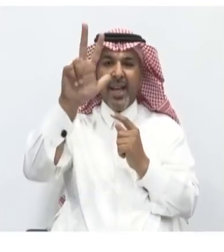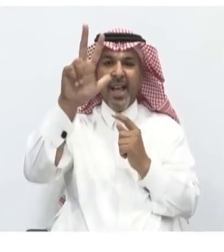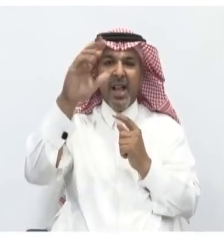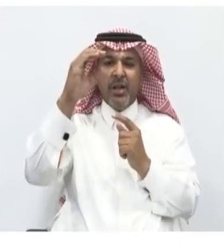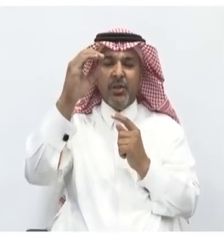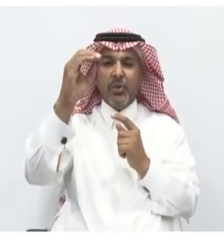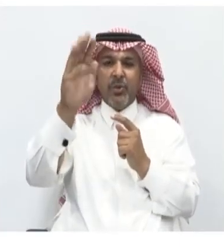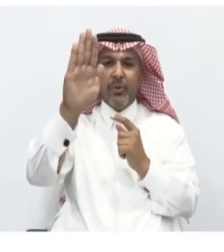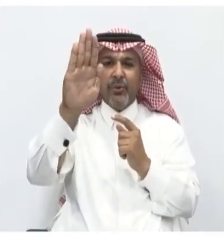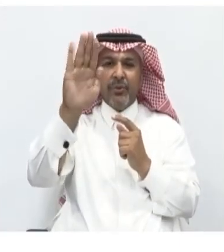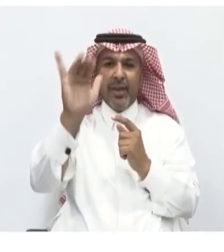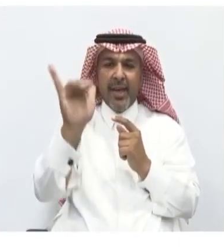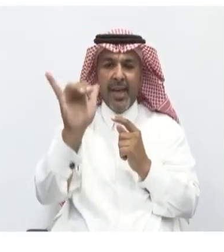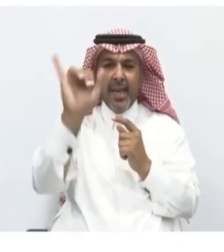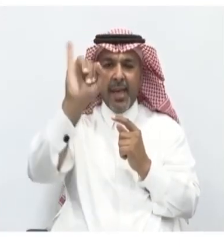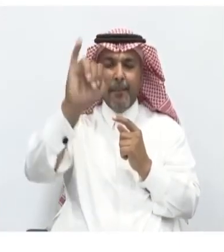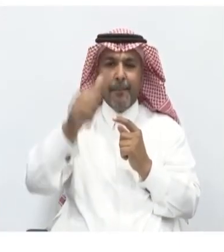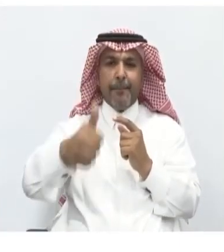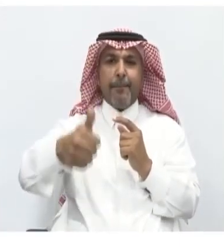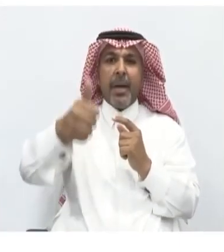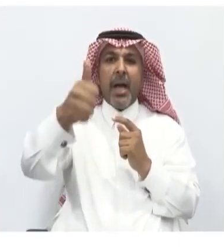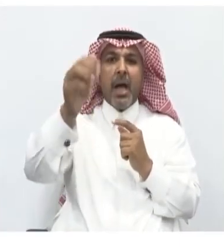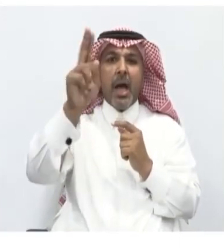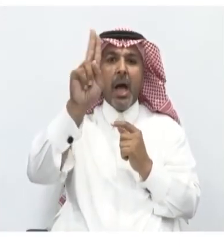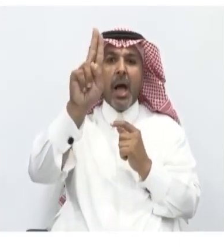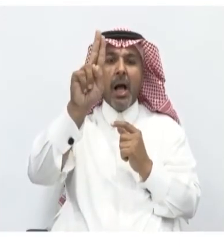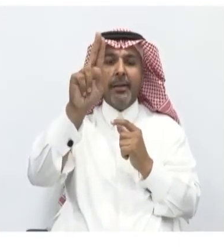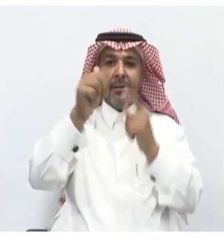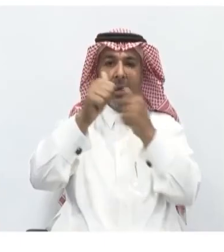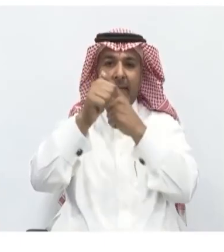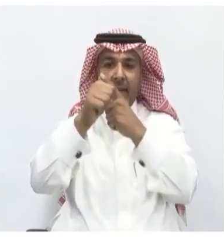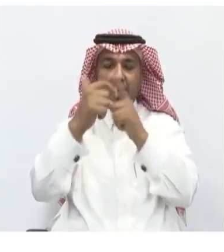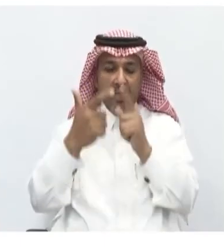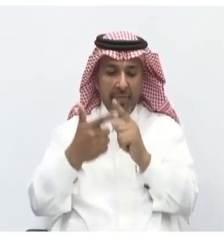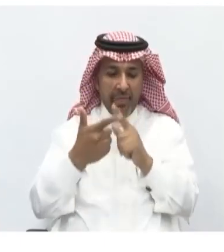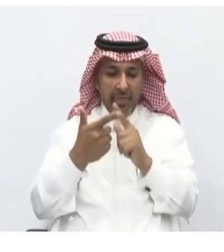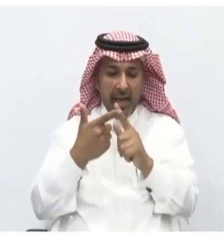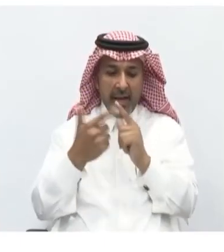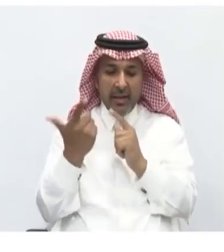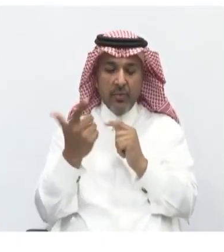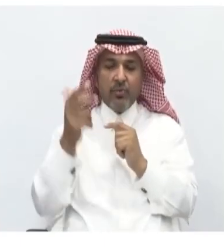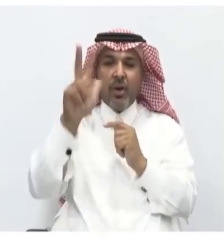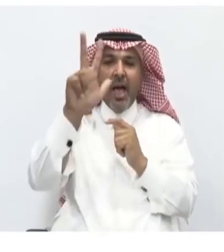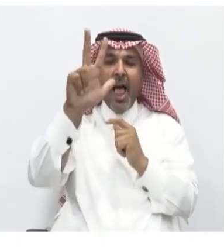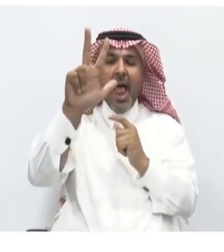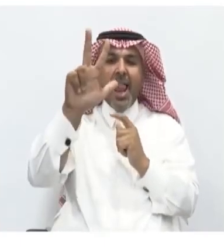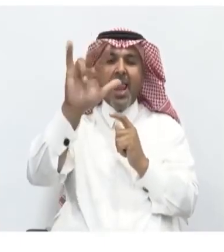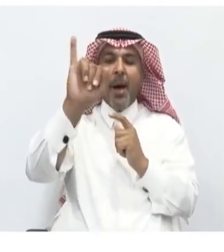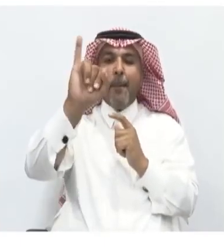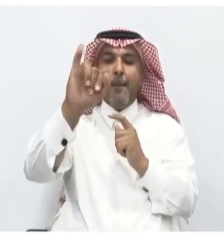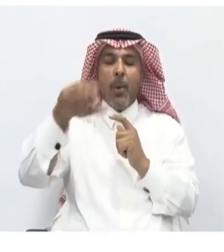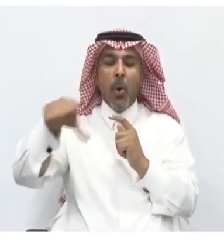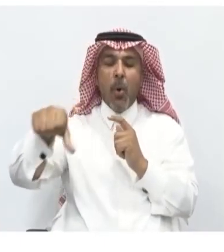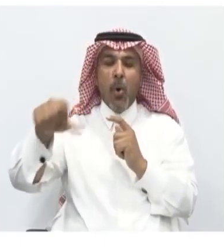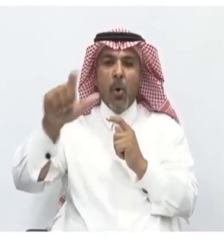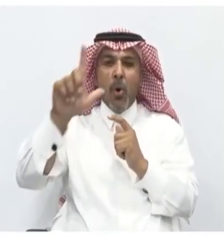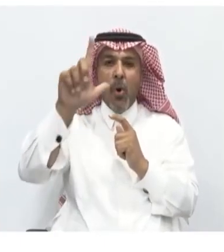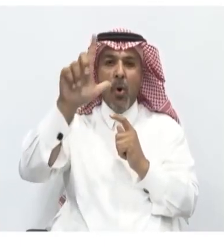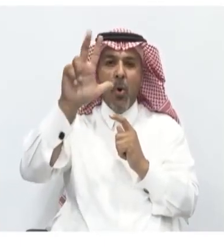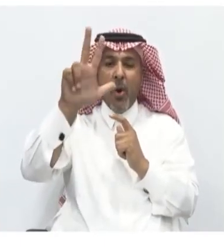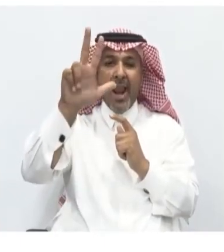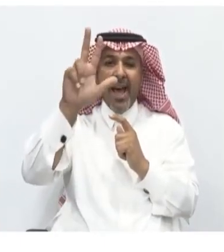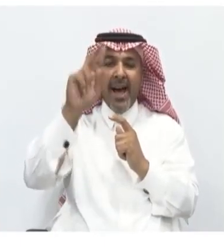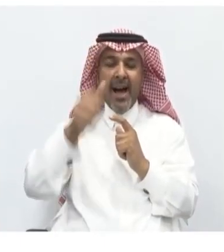نفس الطريقه اربع مولات بس اغير الكتابه بينها بين جزء ذرات ومولات